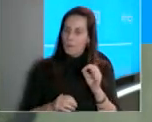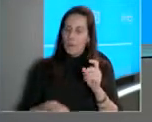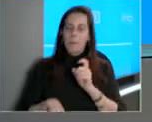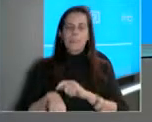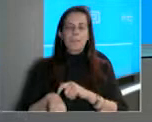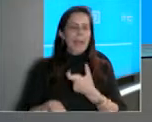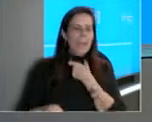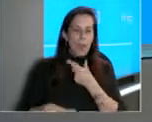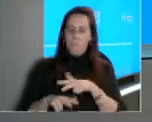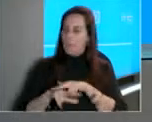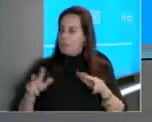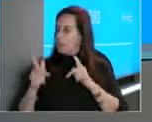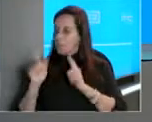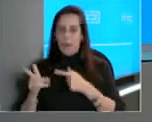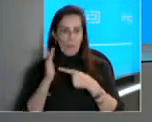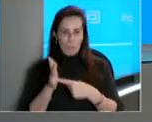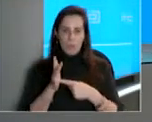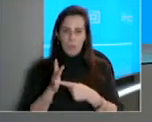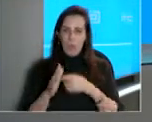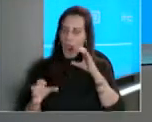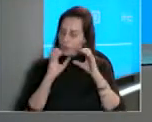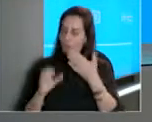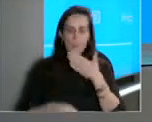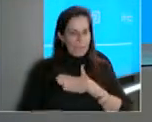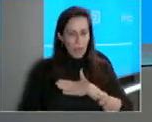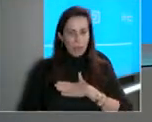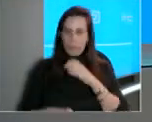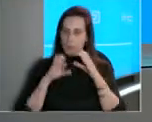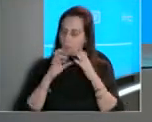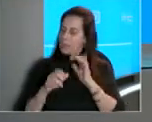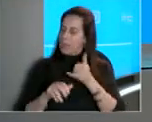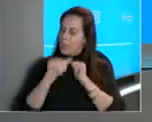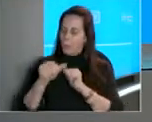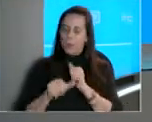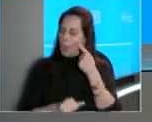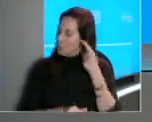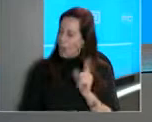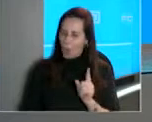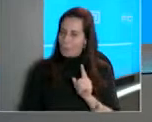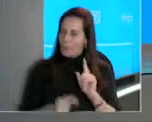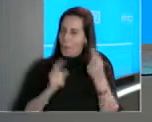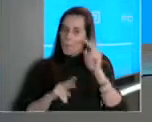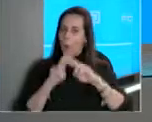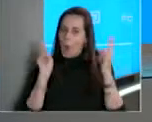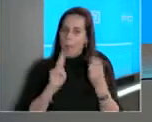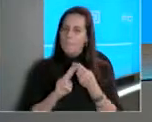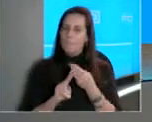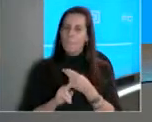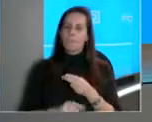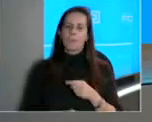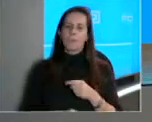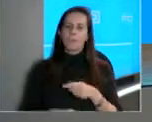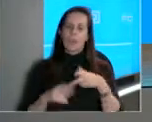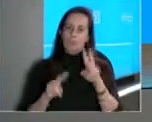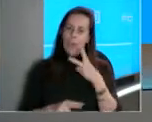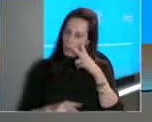חירום, במצב של מלחמה לדוגמה, שהתקשורת הישראלית היא תקשורת מתגייסת. אנחנו לא רואים את הדבר הזה בעולם. תראה, א',